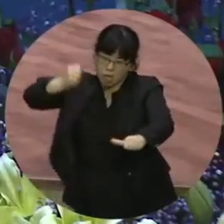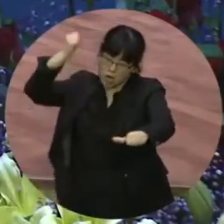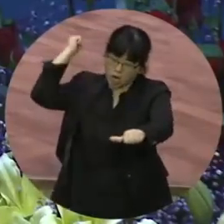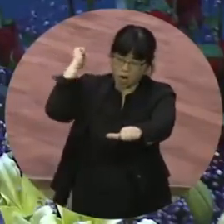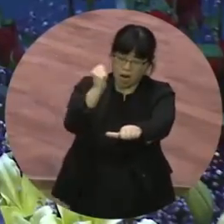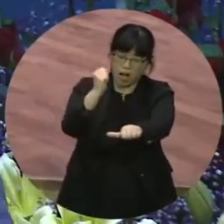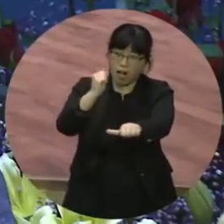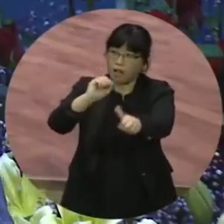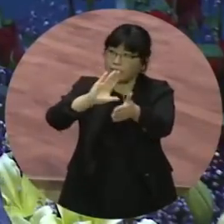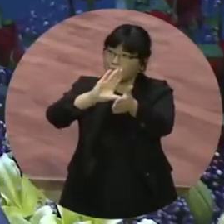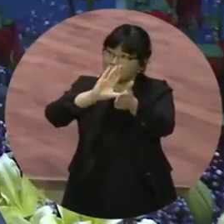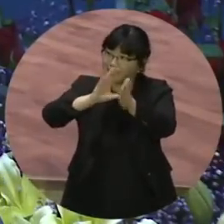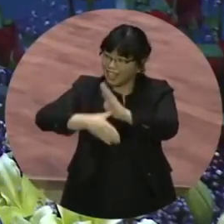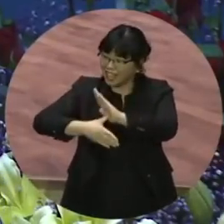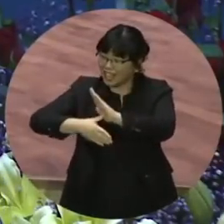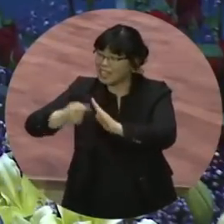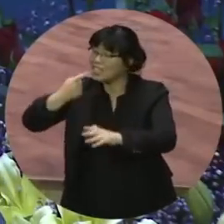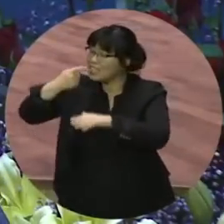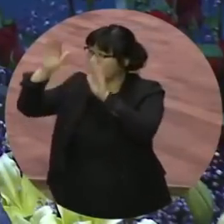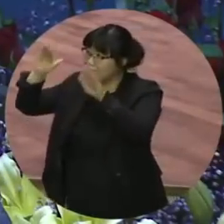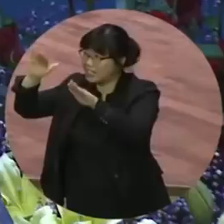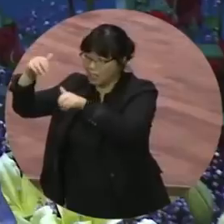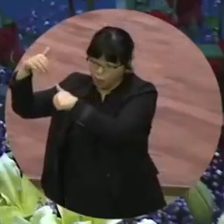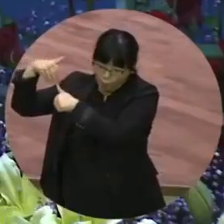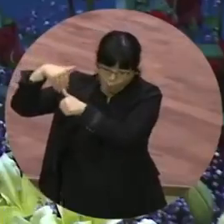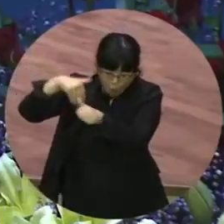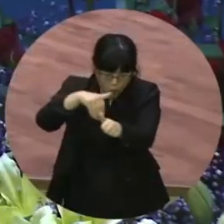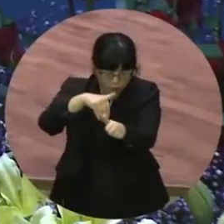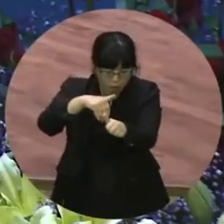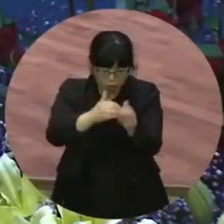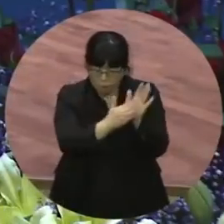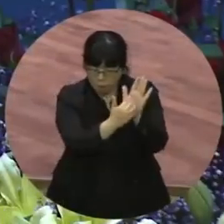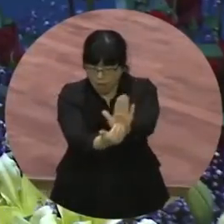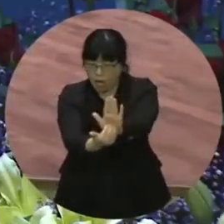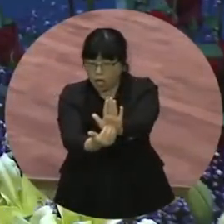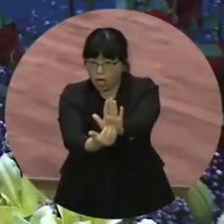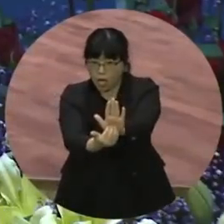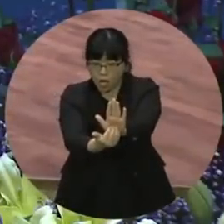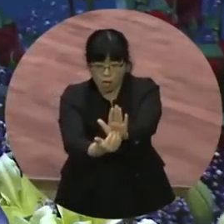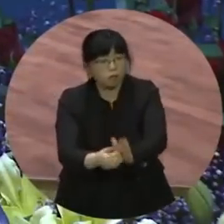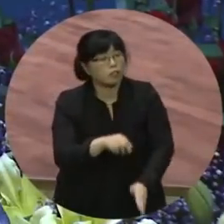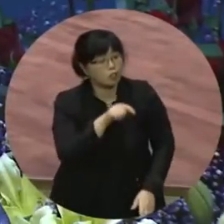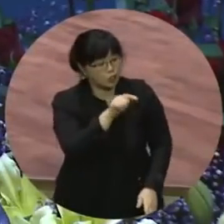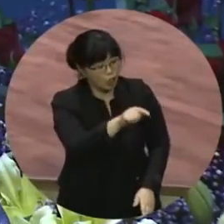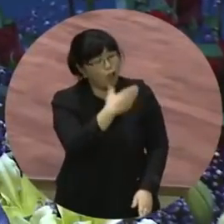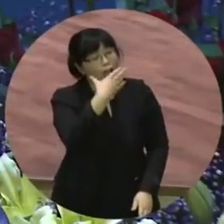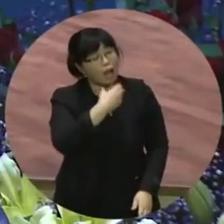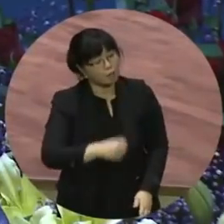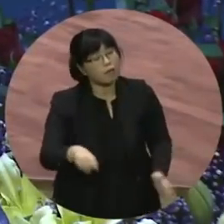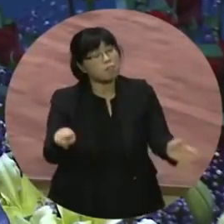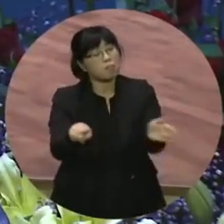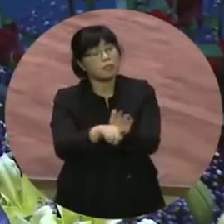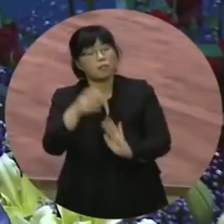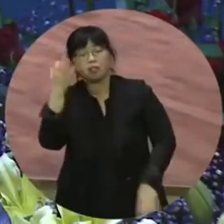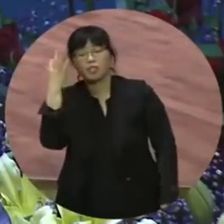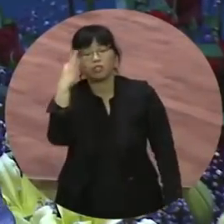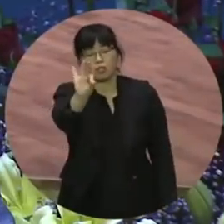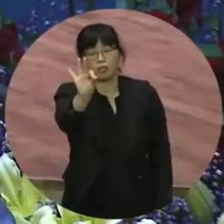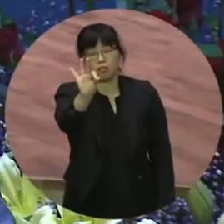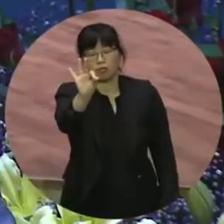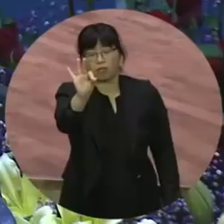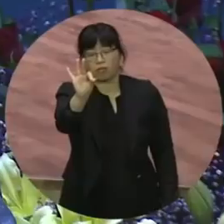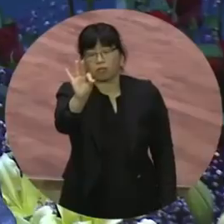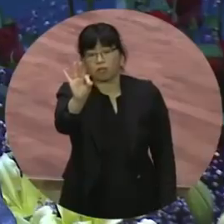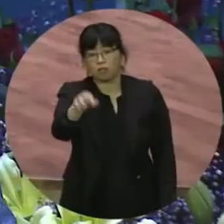급히 주의 사자를 보내서 이를 막으시고 참된 믿음을 인정해 주었습니다. 야, 너